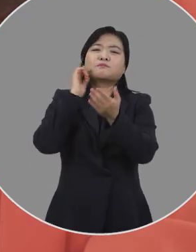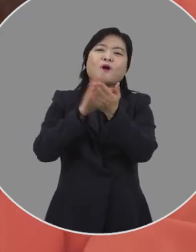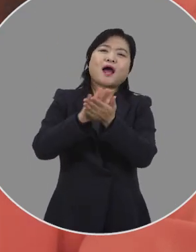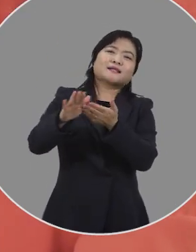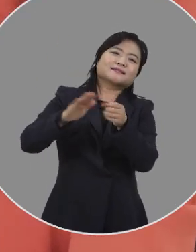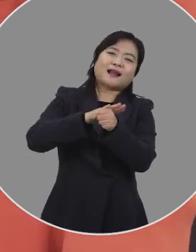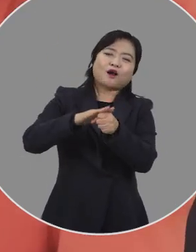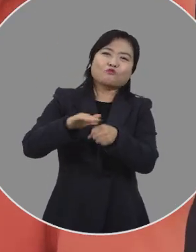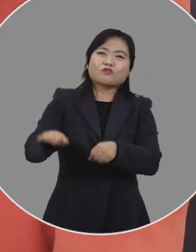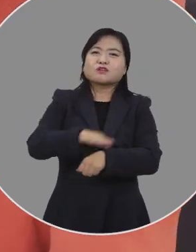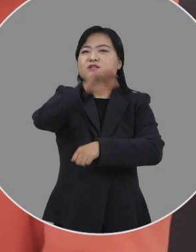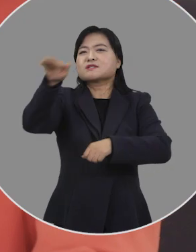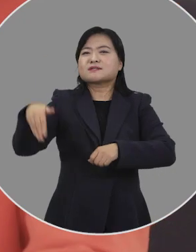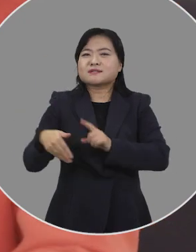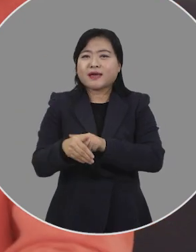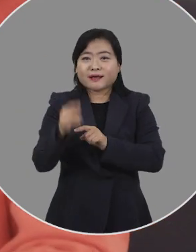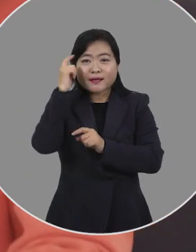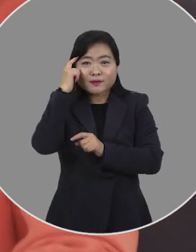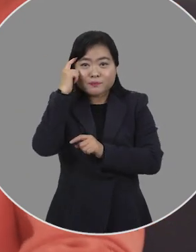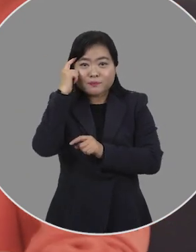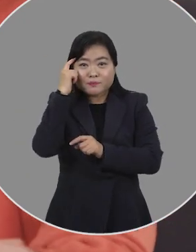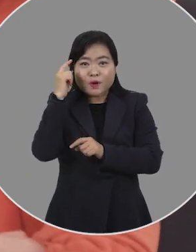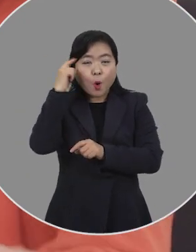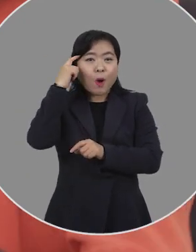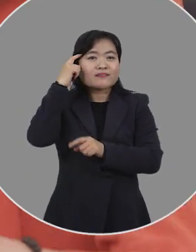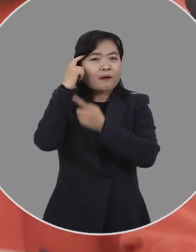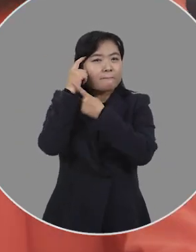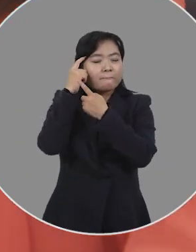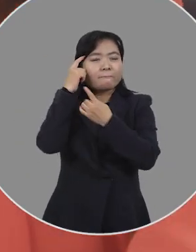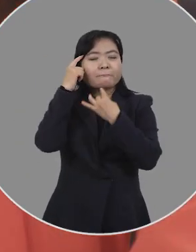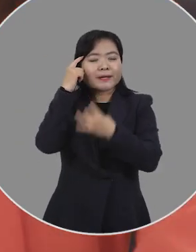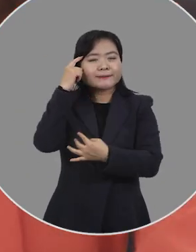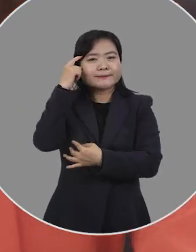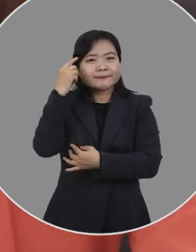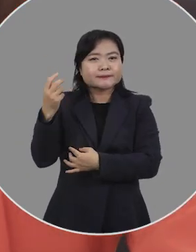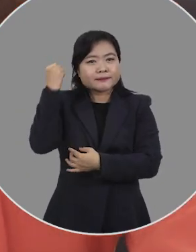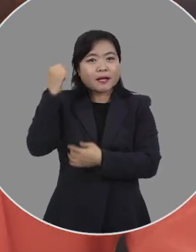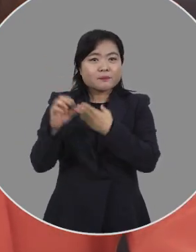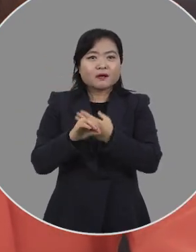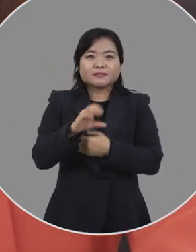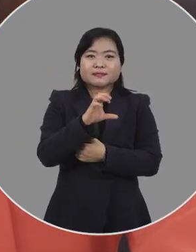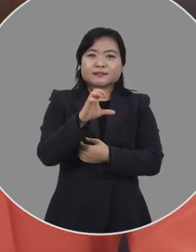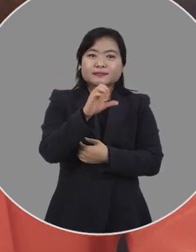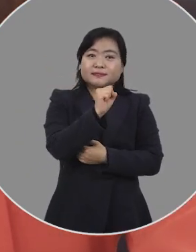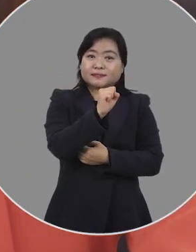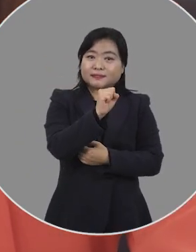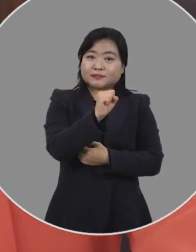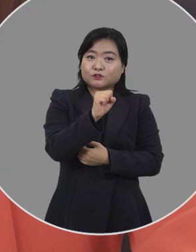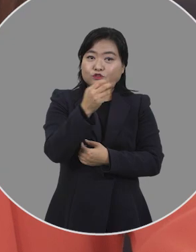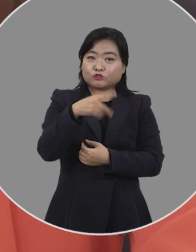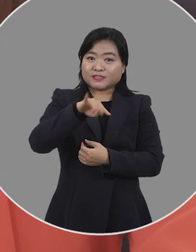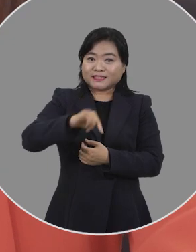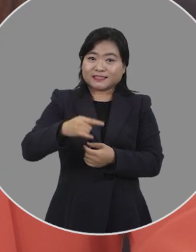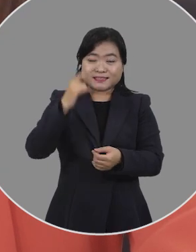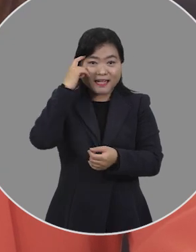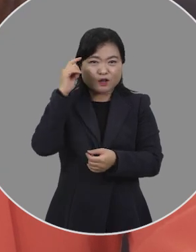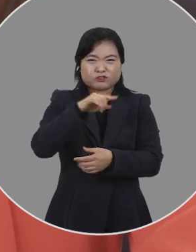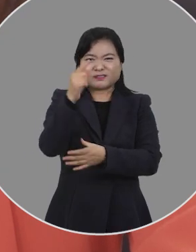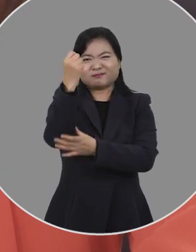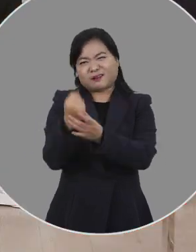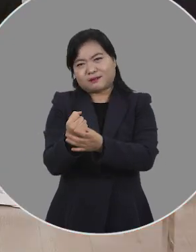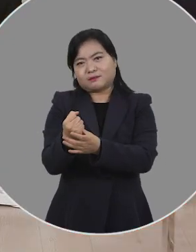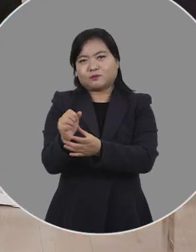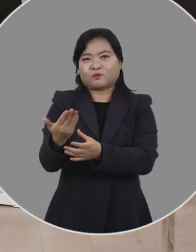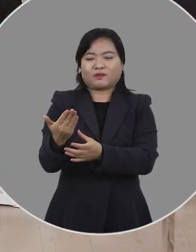이런 그러니까 우리가 개념의 수준, 관념의 수준에만 머물러 있으면 C.S. 루이스의 생각은 우리는 타락하게 돼 있다라고 얘기를 하거든요.